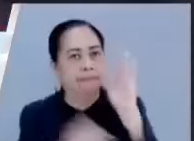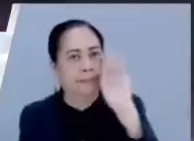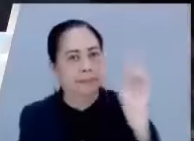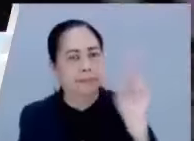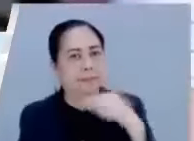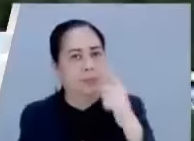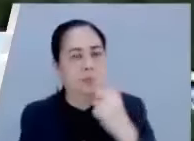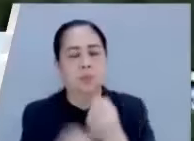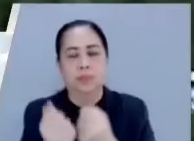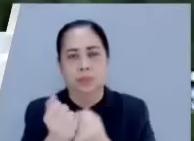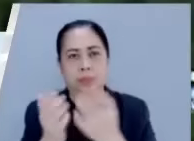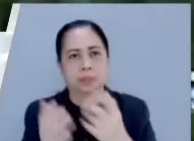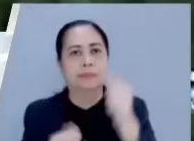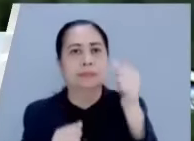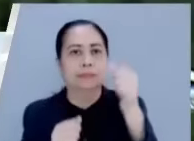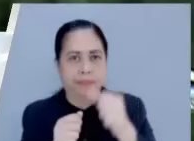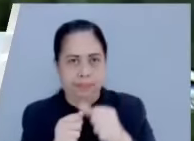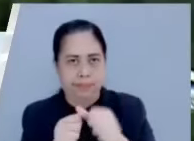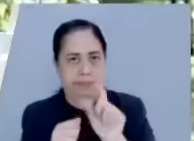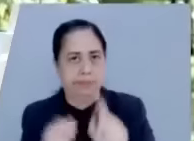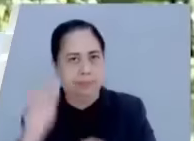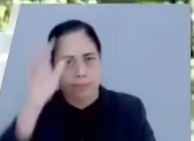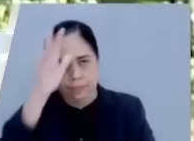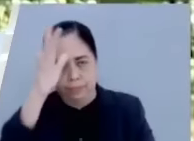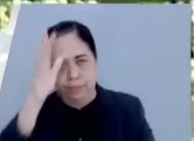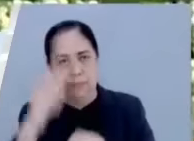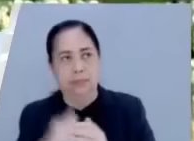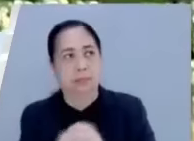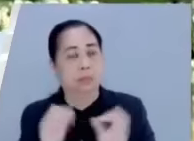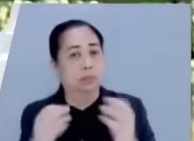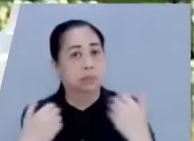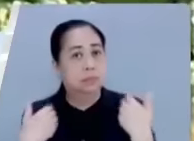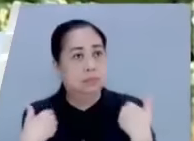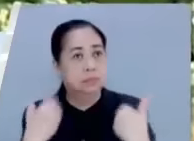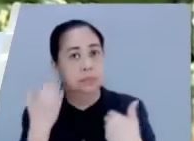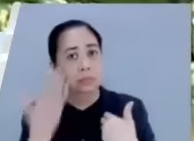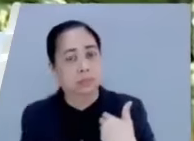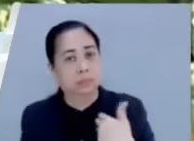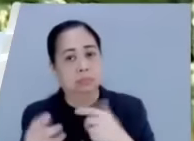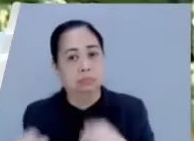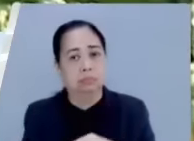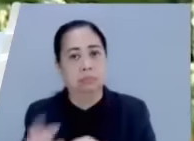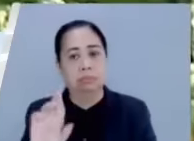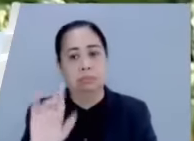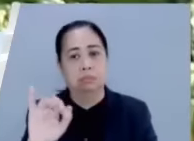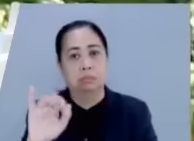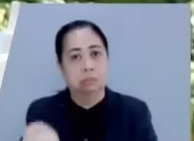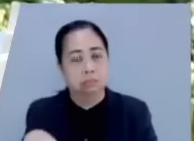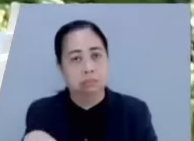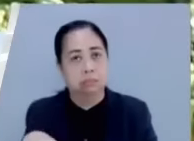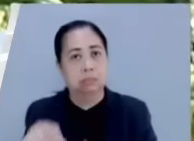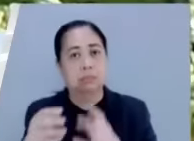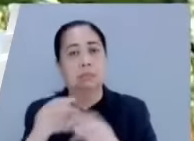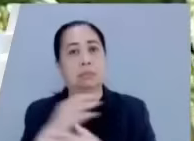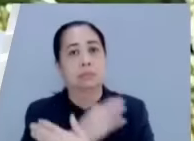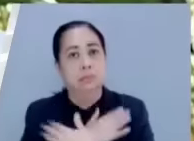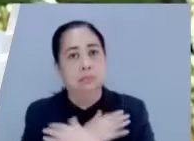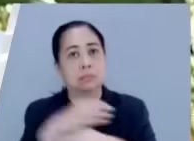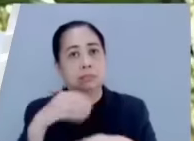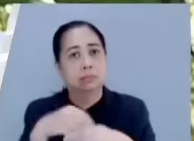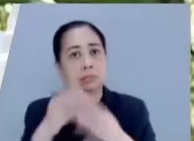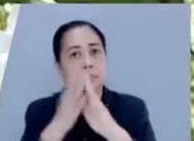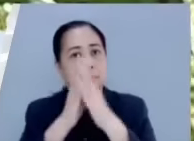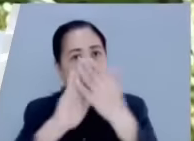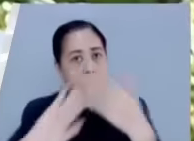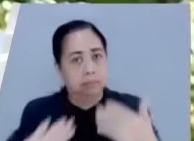taga-suportang inilalarin ang kanyang ama. Pagka meron tayong patay nakalagay dyan, RIP, rest in peace. Siyempre, yan